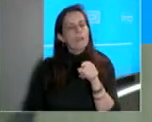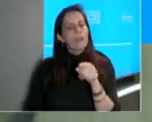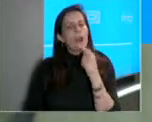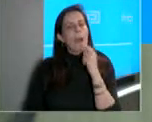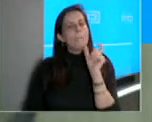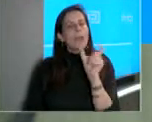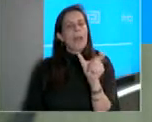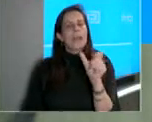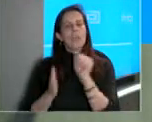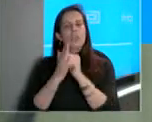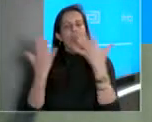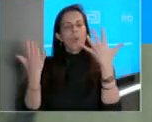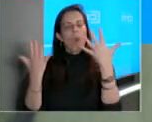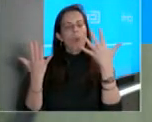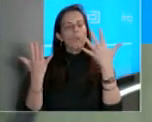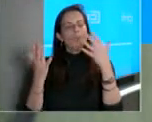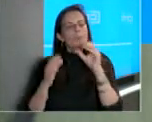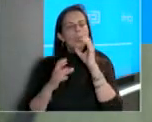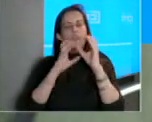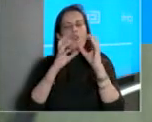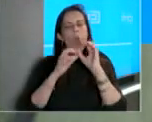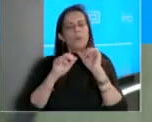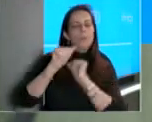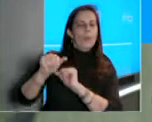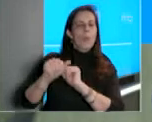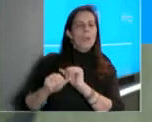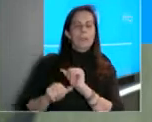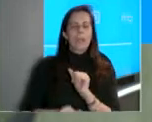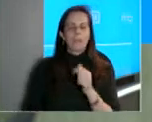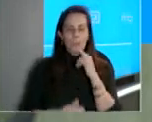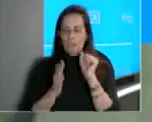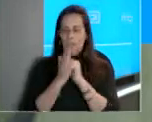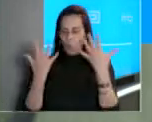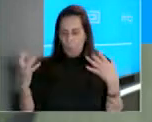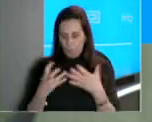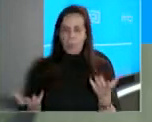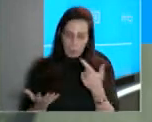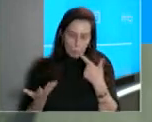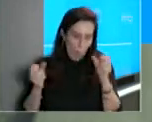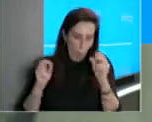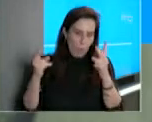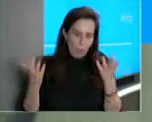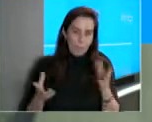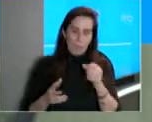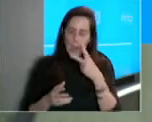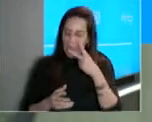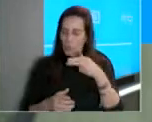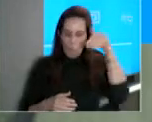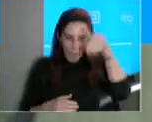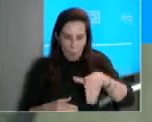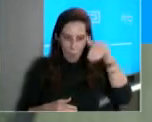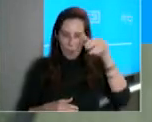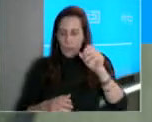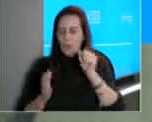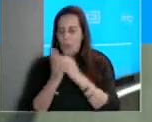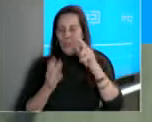הזה שנקרא עיתונות מגויסת, תקשורת מגויסת. כי כשאנחנו מדברים על עיתונות מפלגתית, אז אתה אומר, אם ראינו בתיבת דואר שלא היית